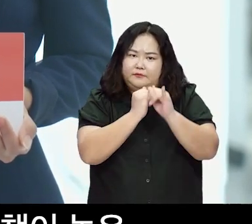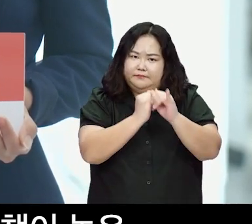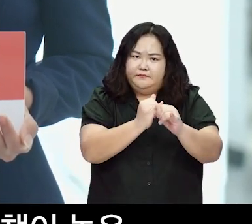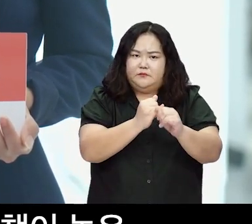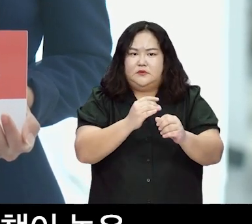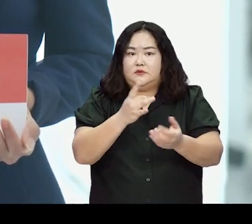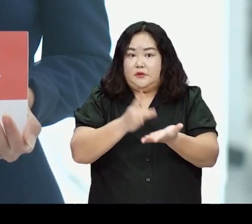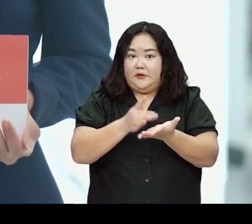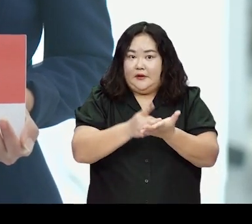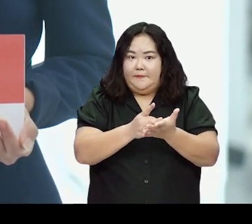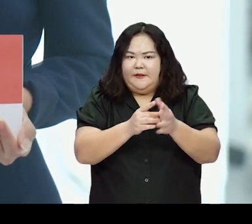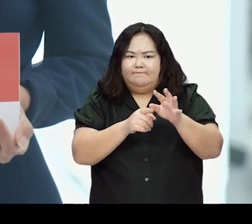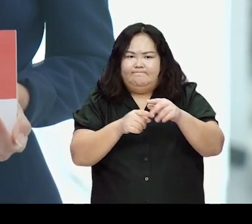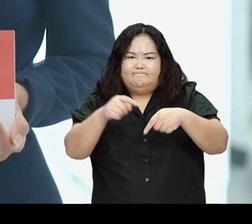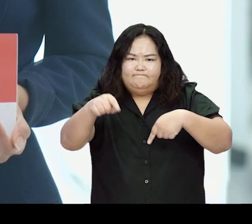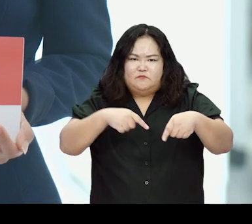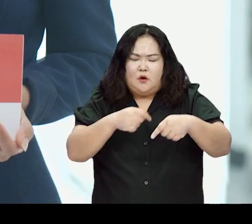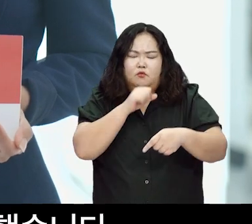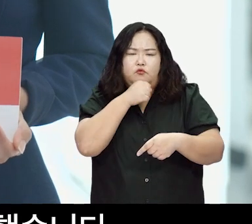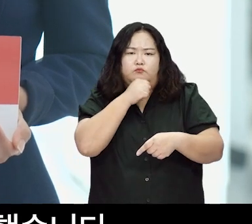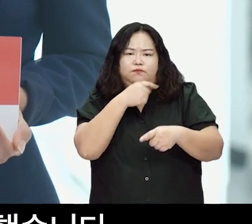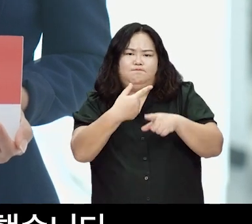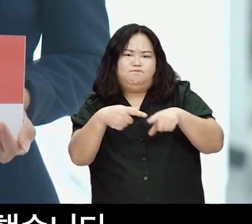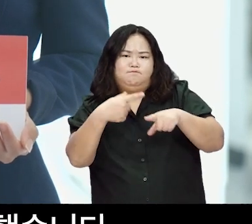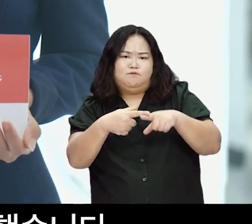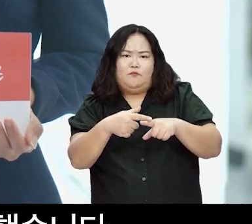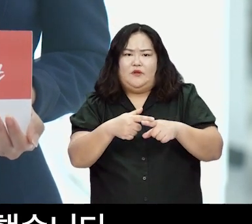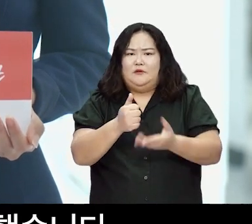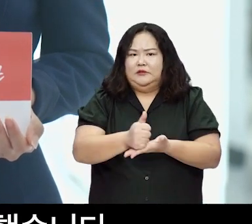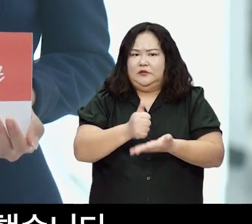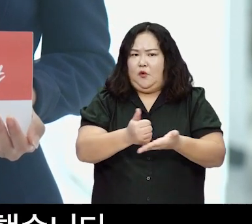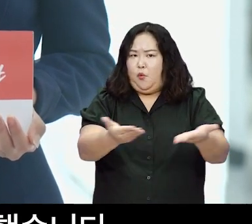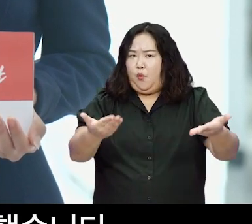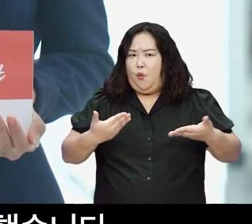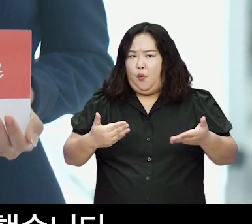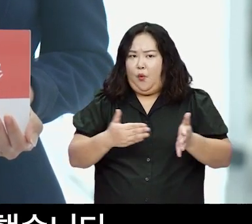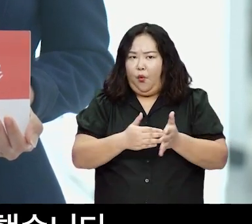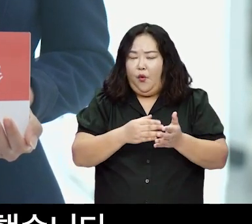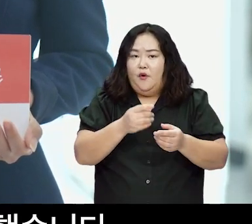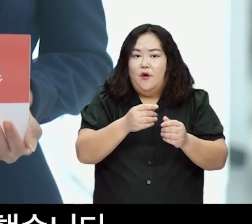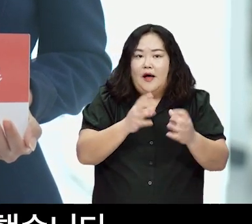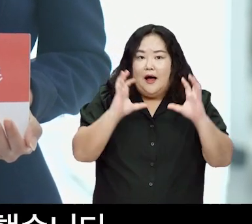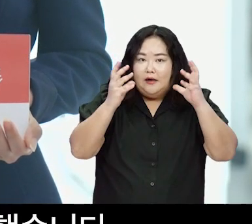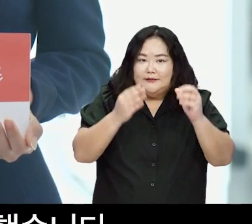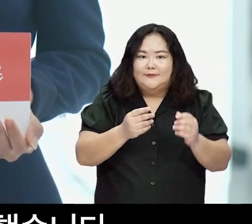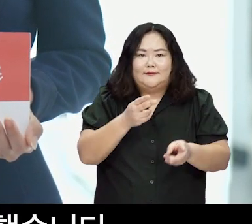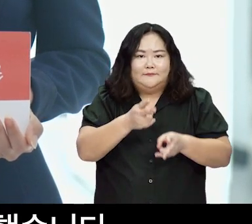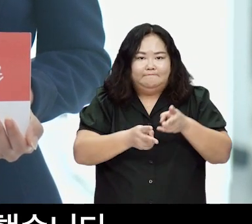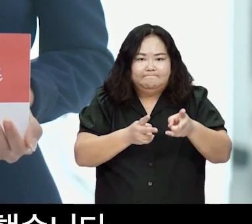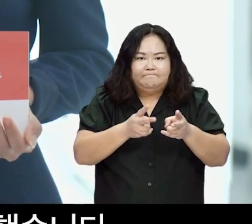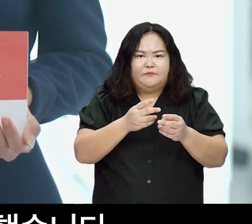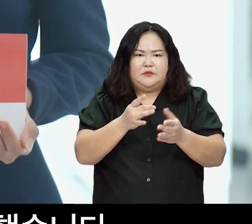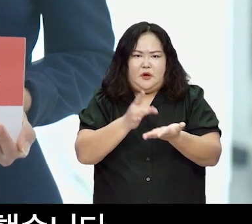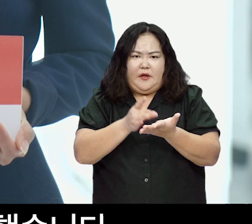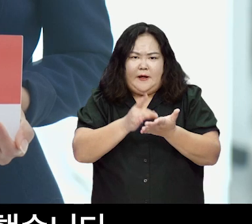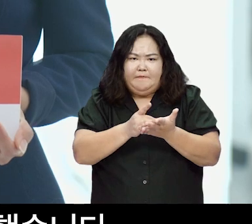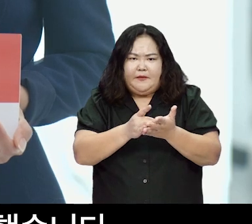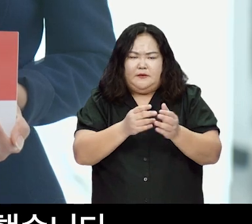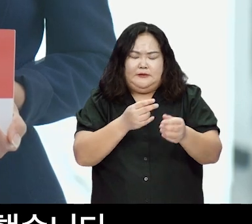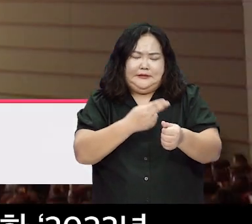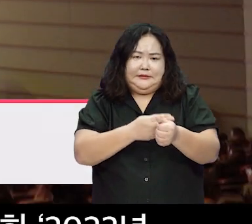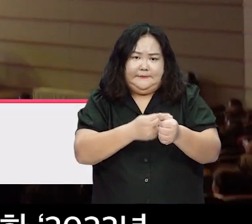보육정책이 높은 평가를 받았죠 보육 산업의 누구보다 진심인 천안시가 보육 교직원을 위한 자리를